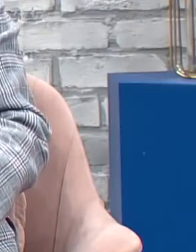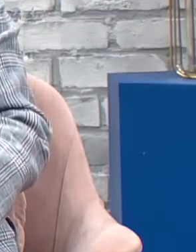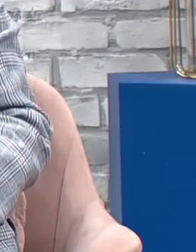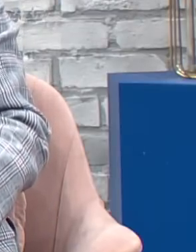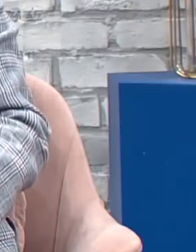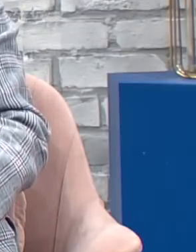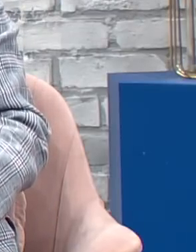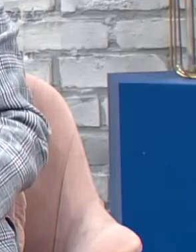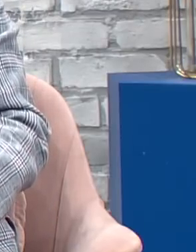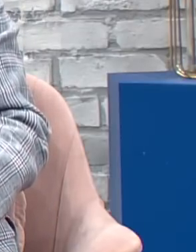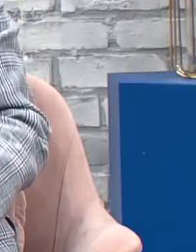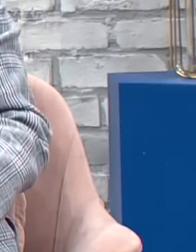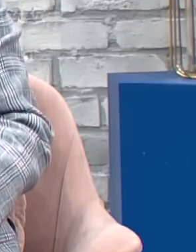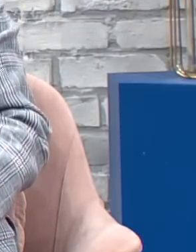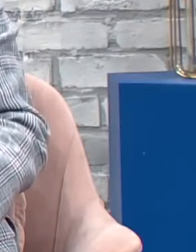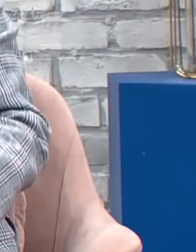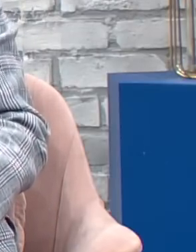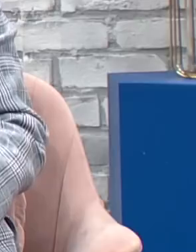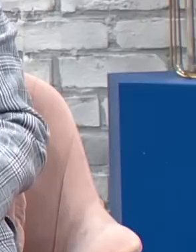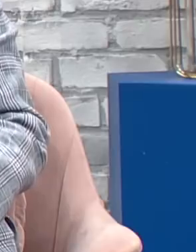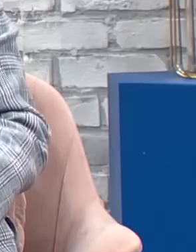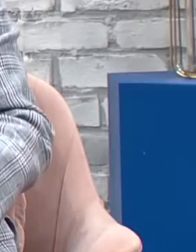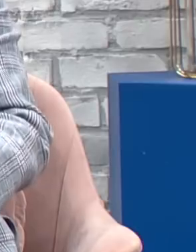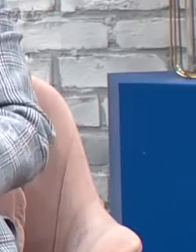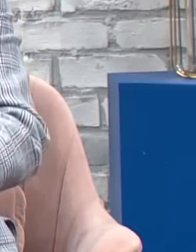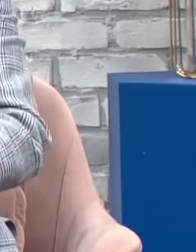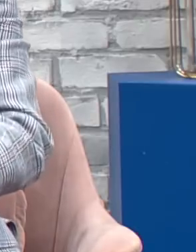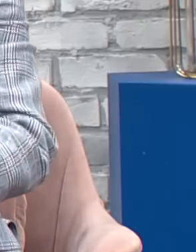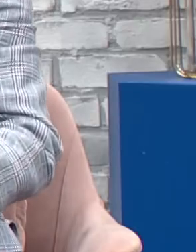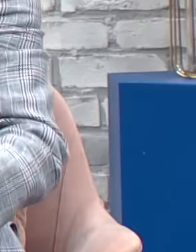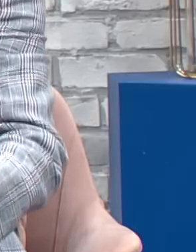갖고 있는 노하우를 다 공개해서 우리 같이 가자고요. 네. 네,